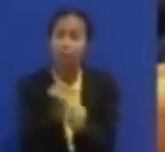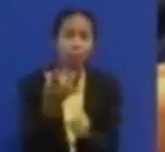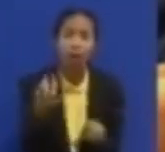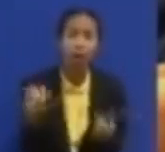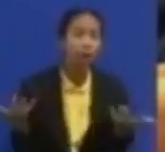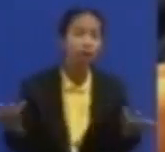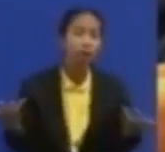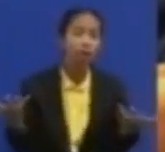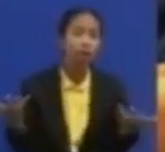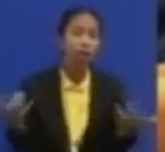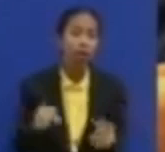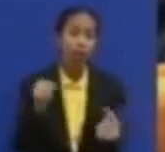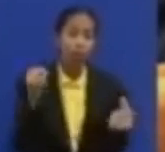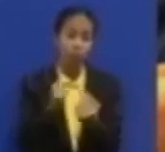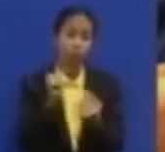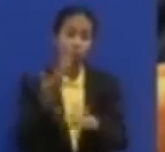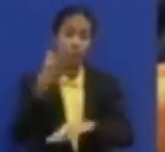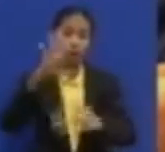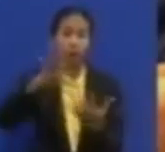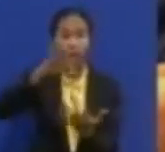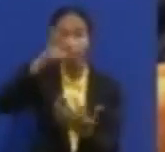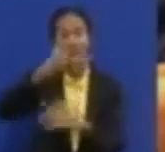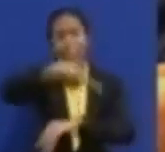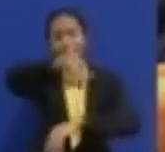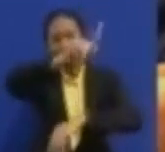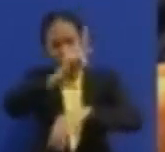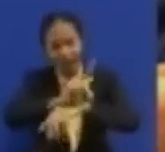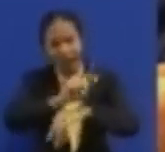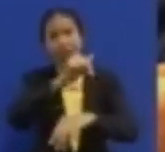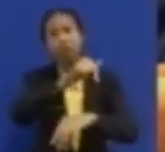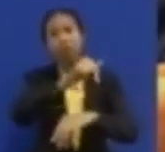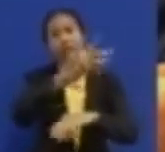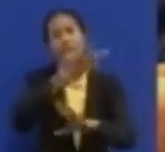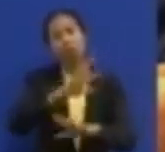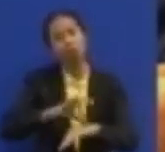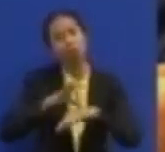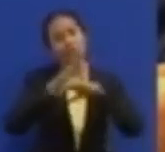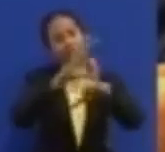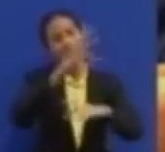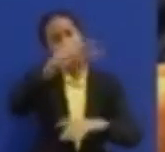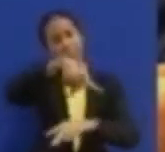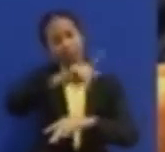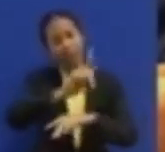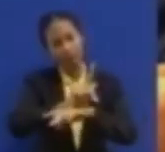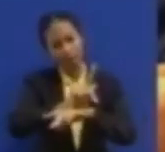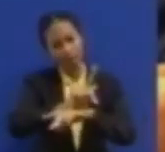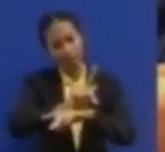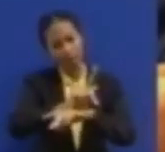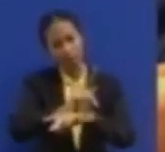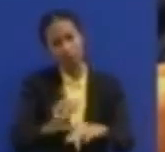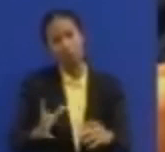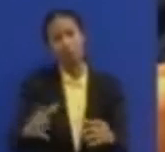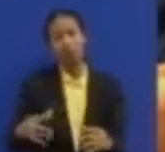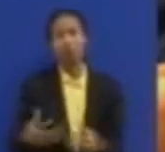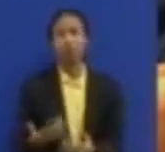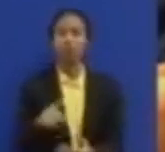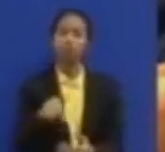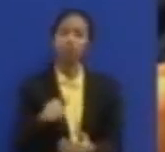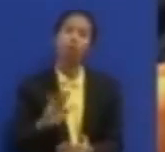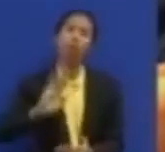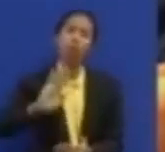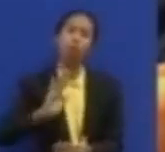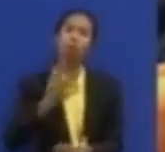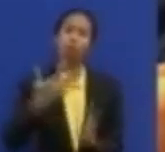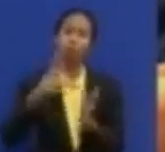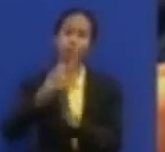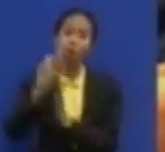ต่เรื่องของการที่จะเลือกคนที่จะมาเป็นผู้แทนในการเป็นผู้นำในองค์กรอย่างฝ่ายนิติบัญญัติ